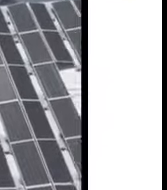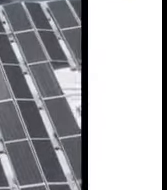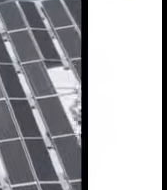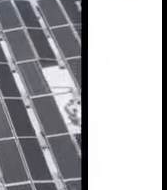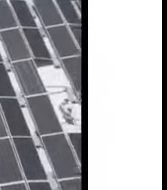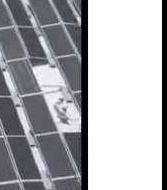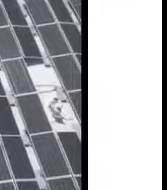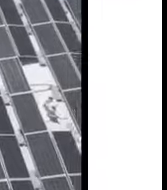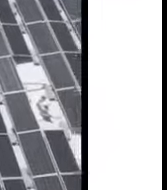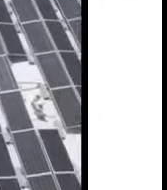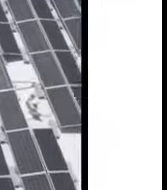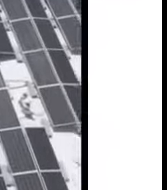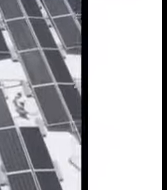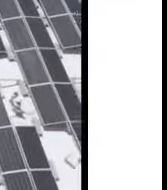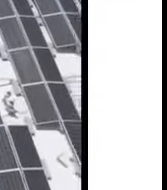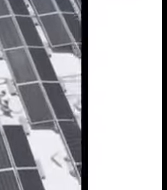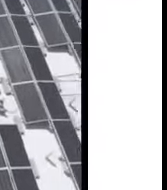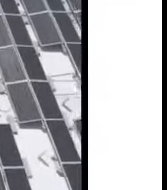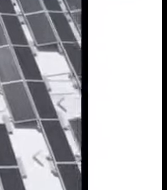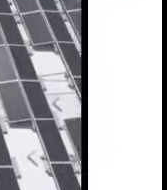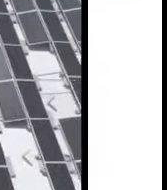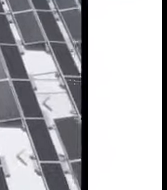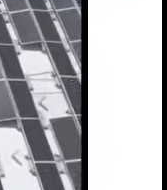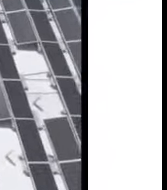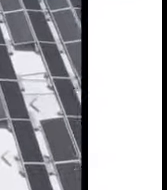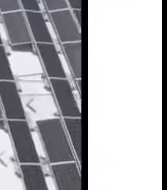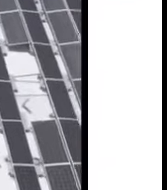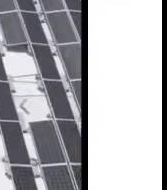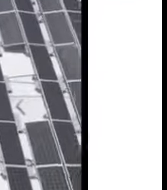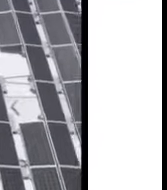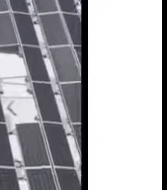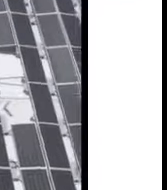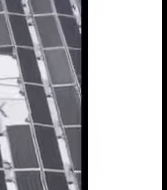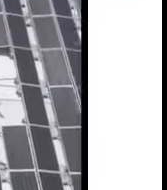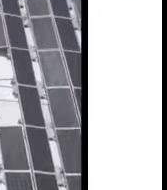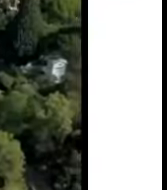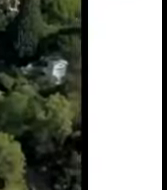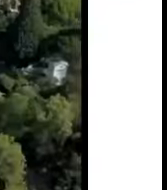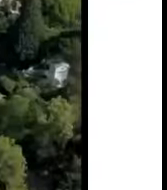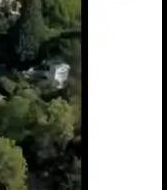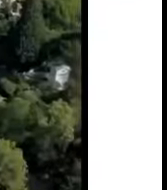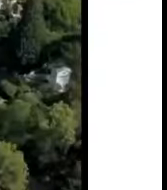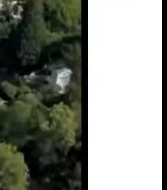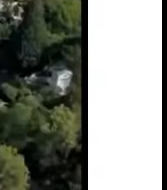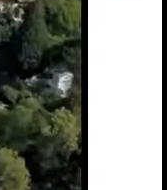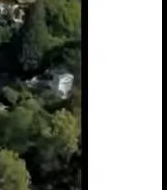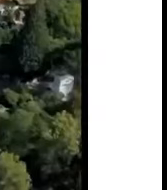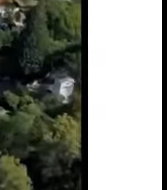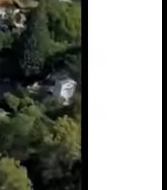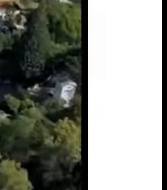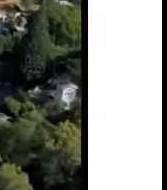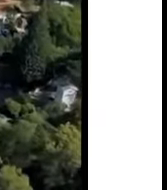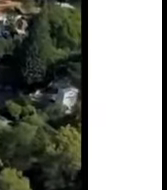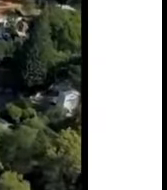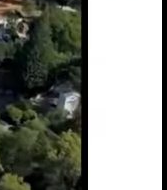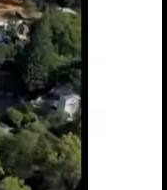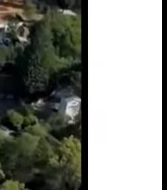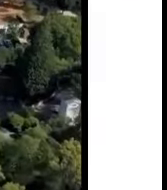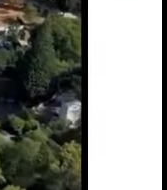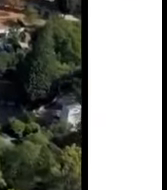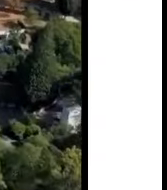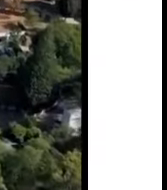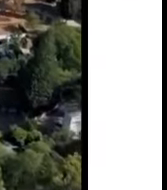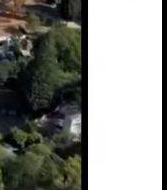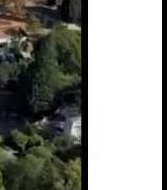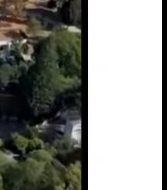ecosostenibili. Abbiamo l'opportunità di preparare un domani migliore per tutti. Dalle mani di Dio